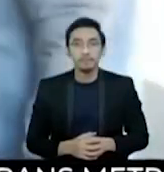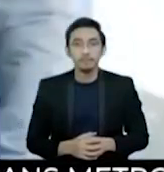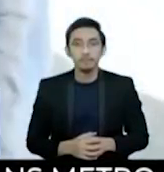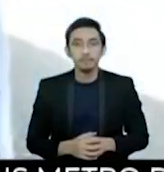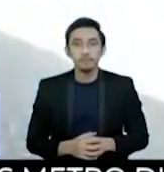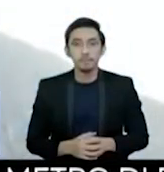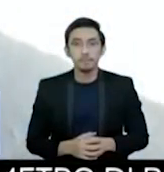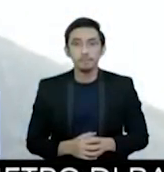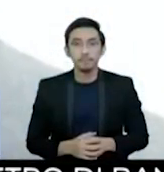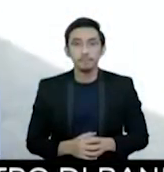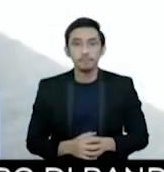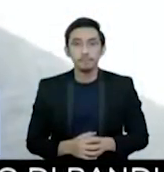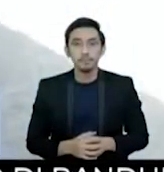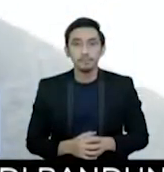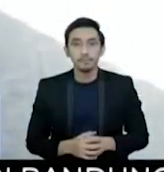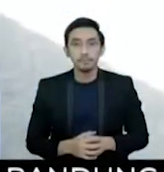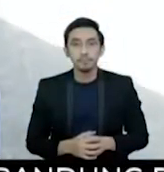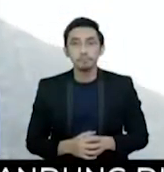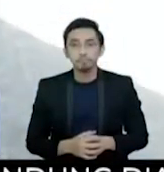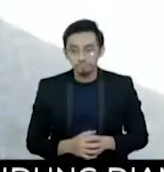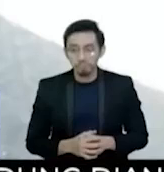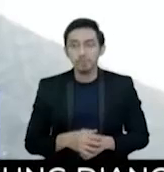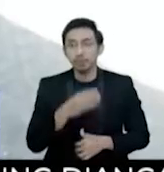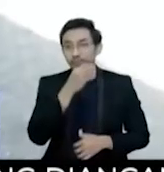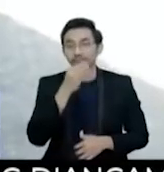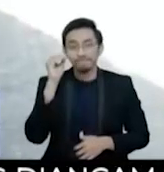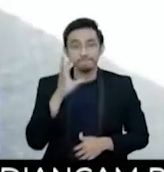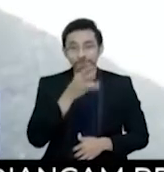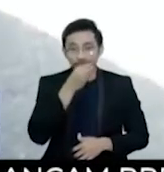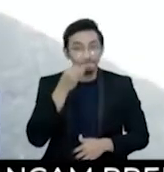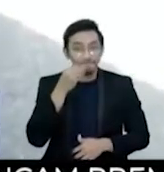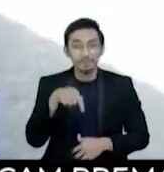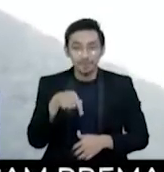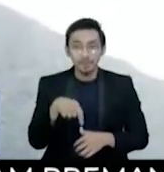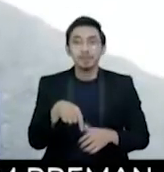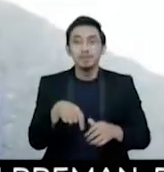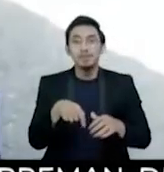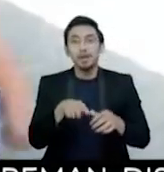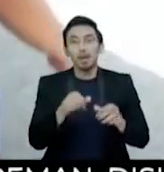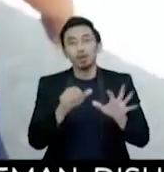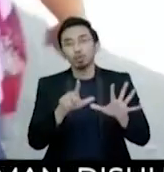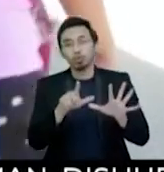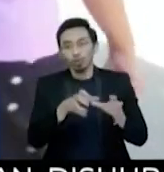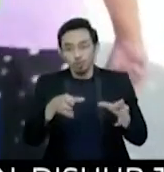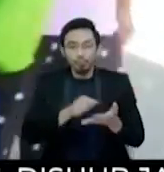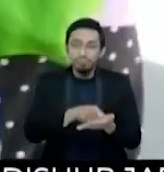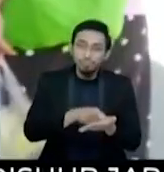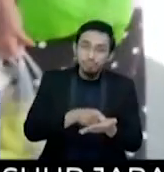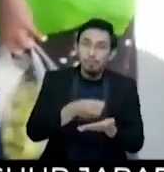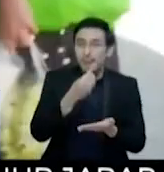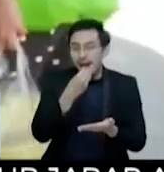Ya, pemirsa, memasuki hari ke-7 bulan puasa, rupanya beberapa komoditas pangan seperti bumbu-bumbu dapur